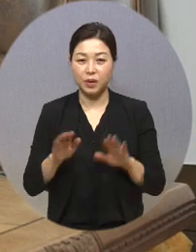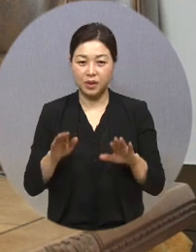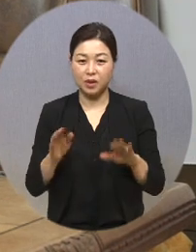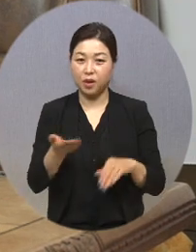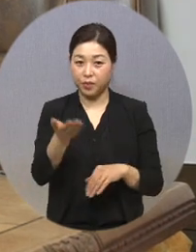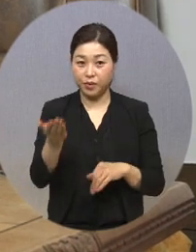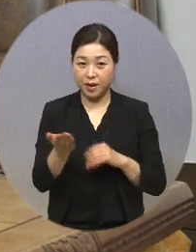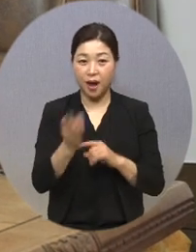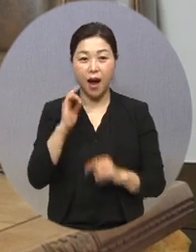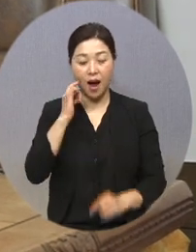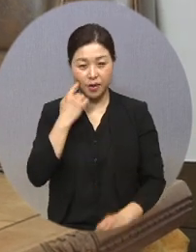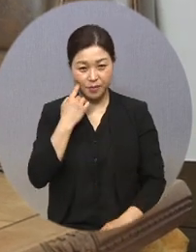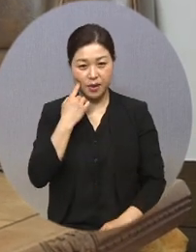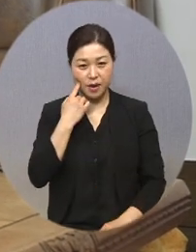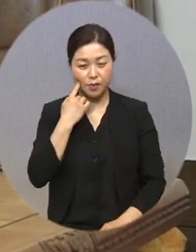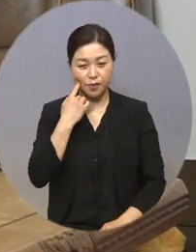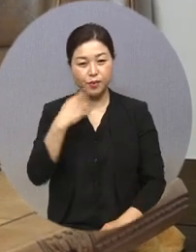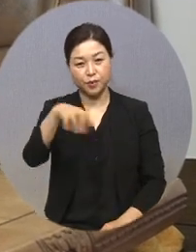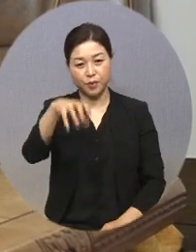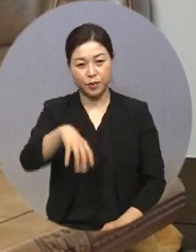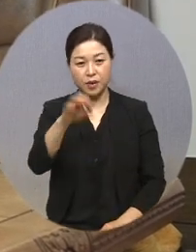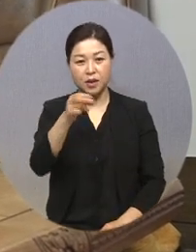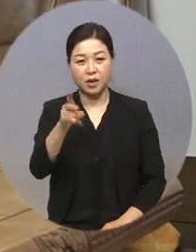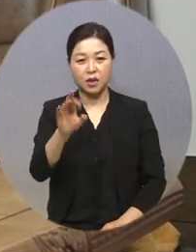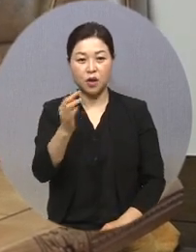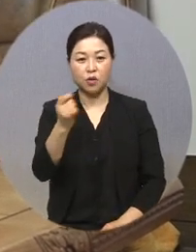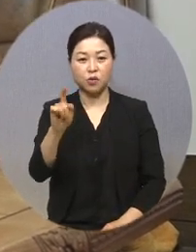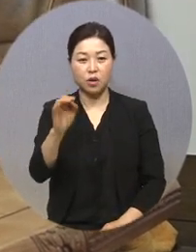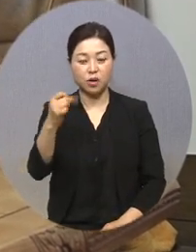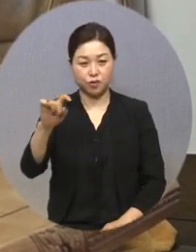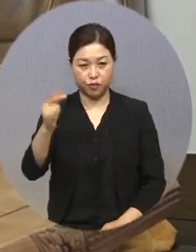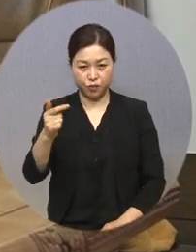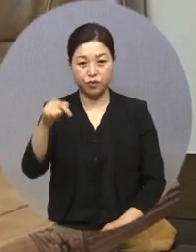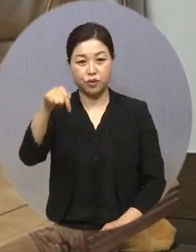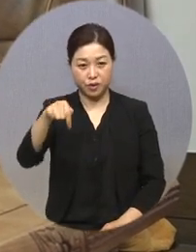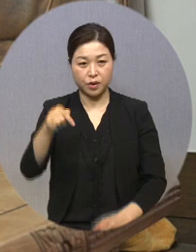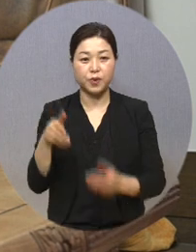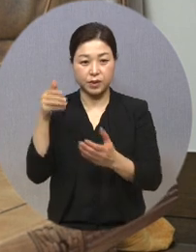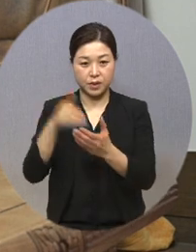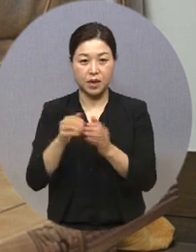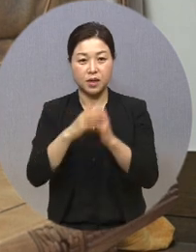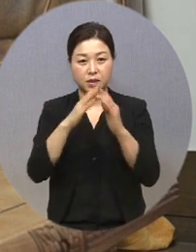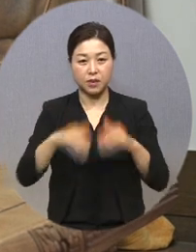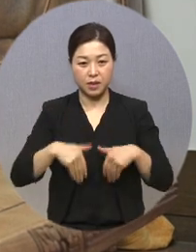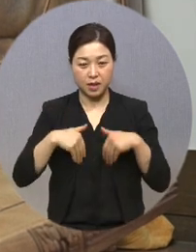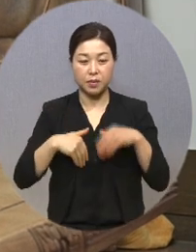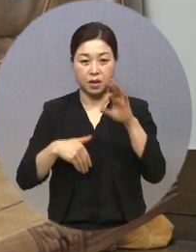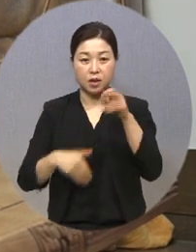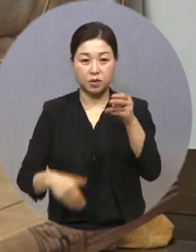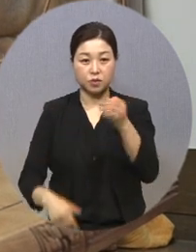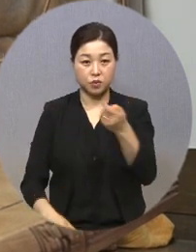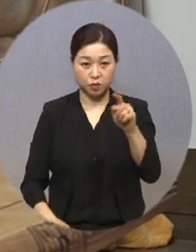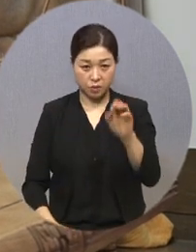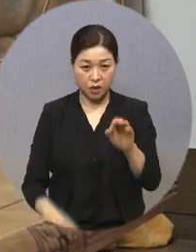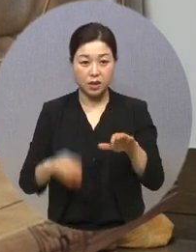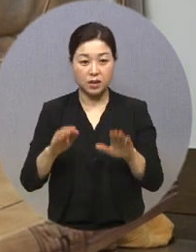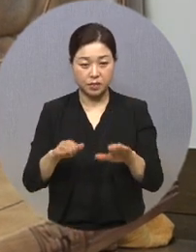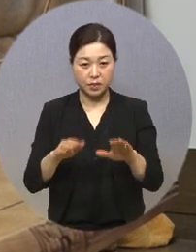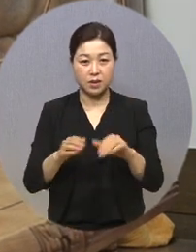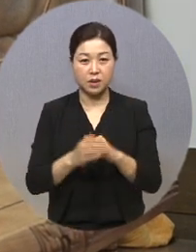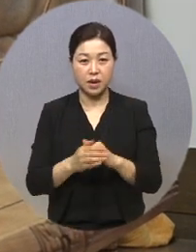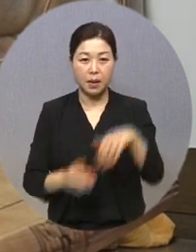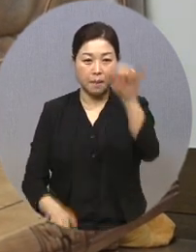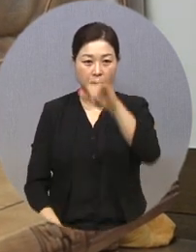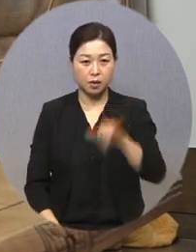우리가 아름다운 고장 영광군에 도착했습니다. 네, 전라남도 영광군에 도착을 했고요. 오늘 이번에 팔도무브의 첫 번째 걸음 여기서 한번 시작을